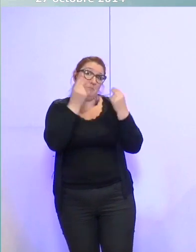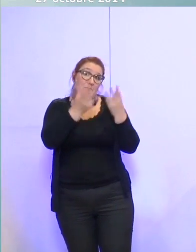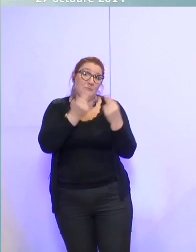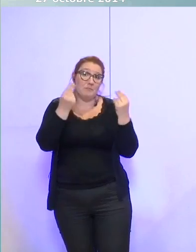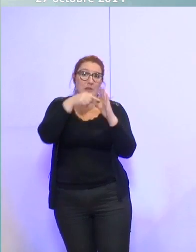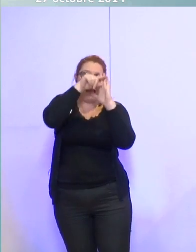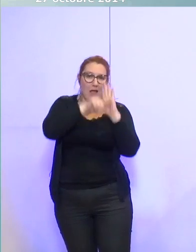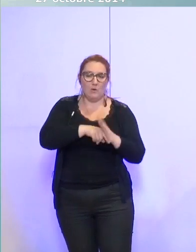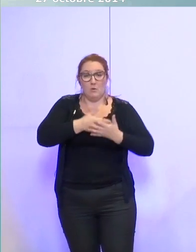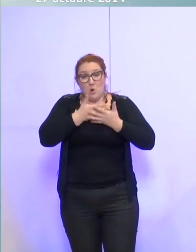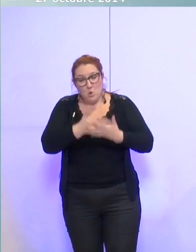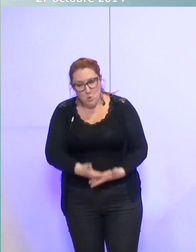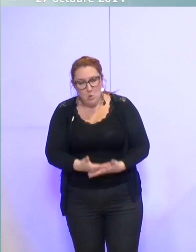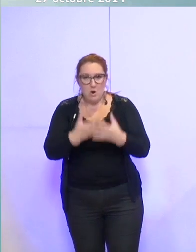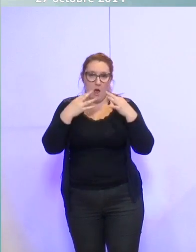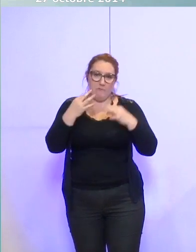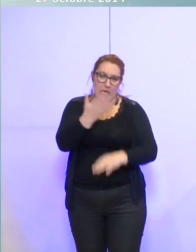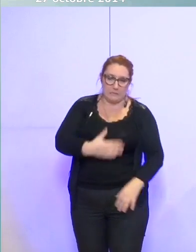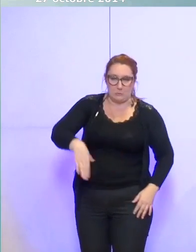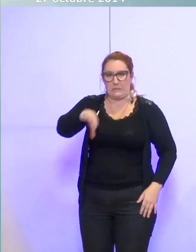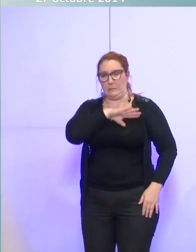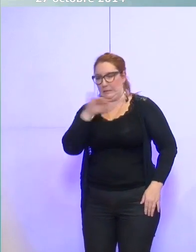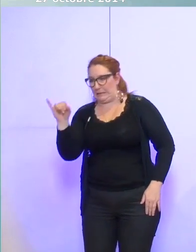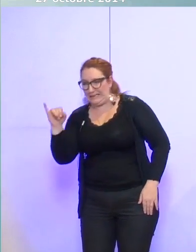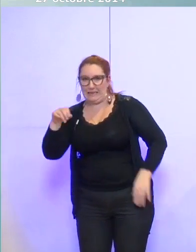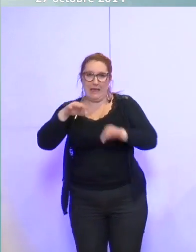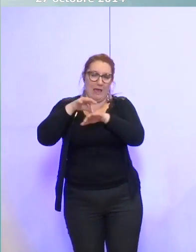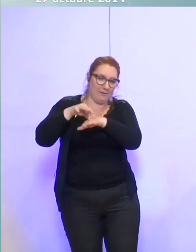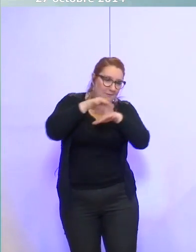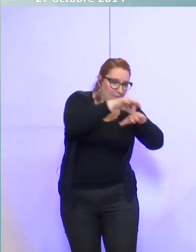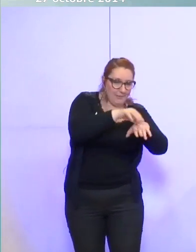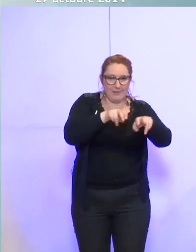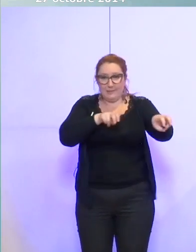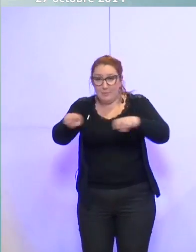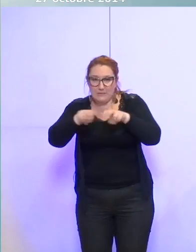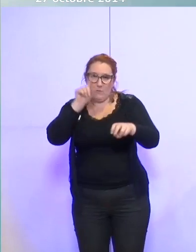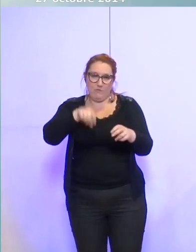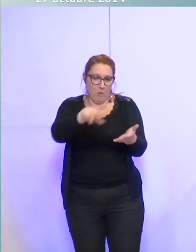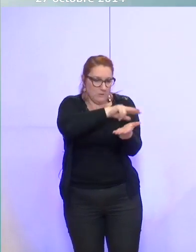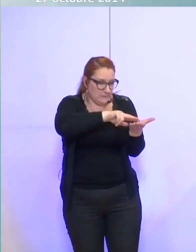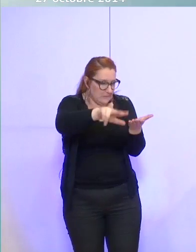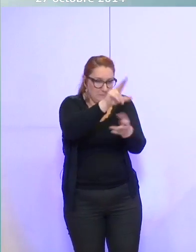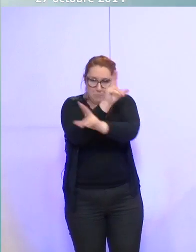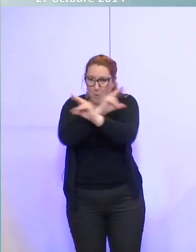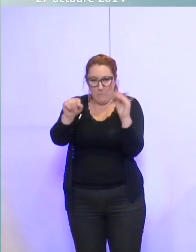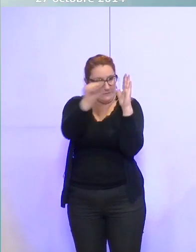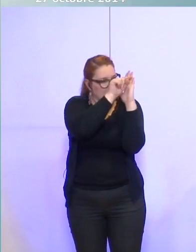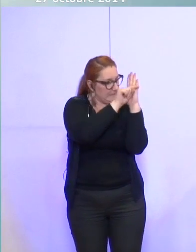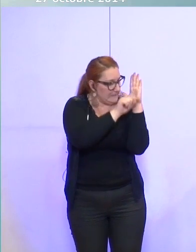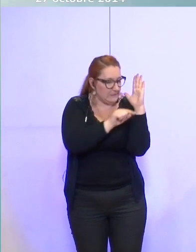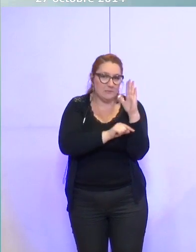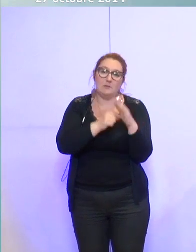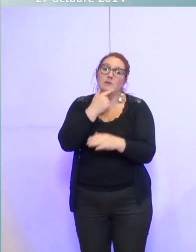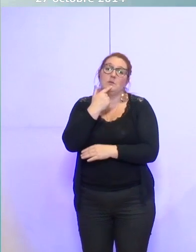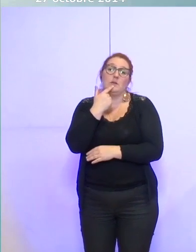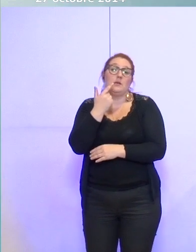des règlements assez lourds sur les questions de responsabilité, de déplacement, pour que tout soit bien écrit. Et donc, Paul Bron,